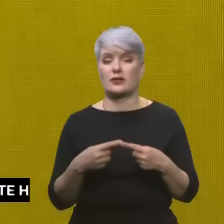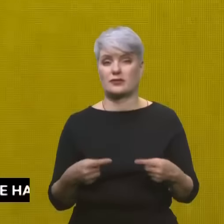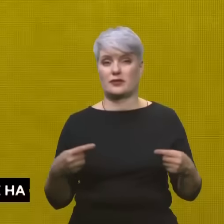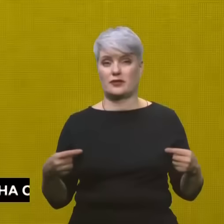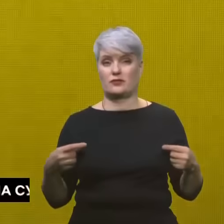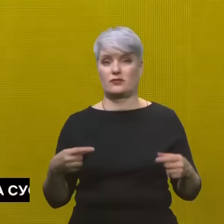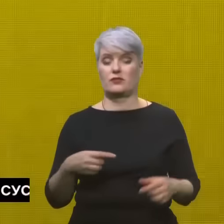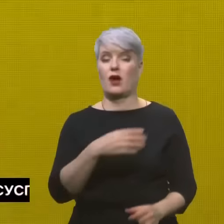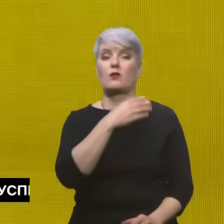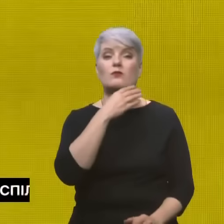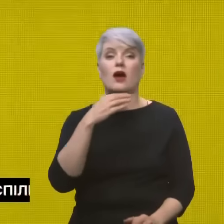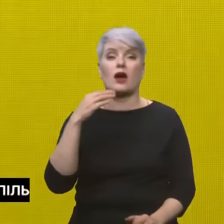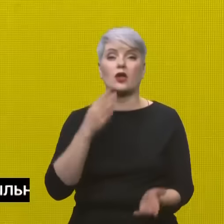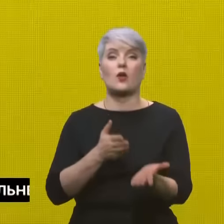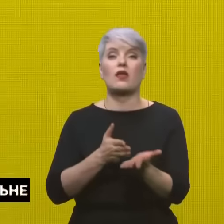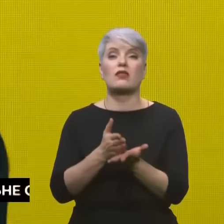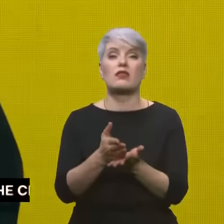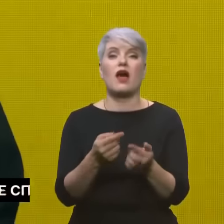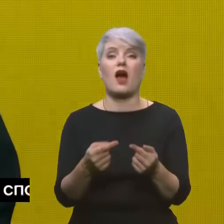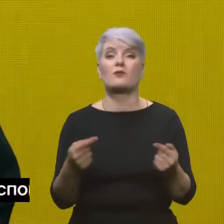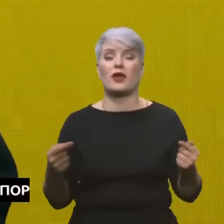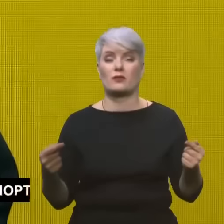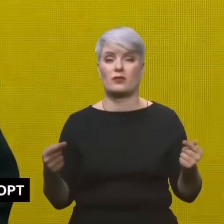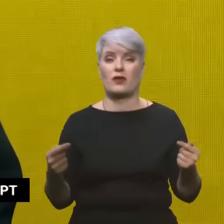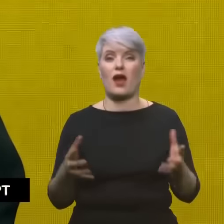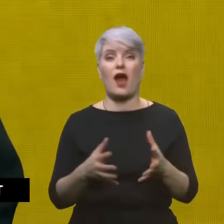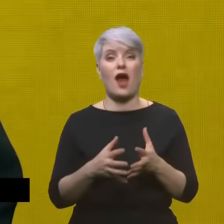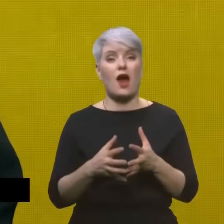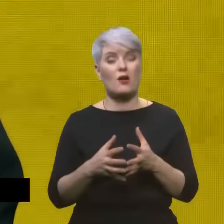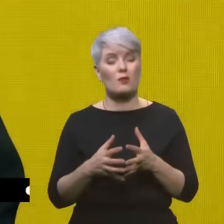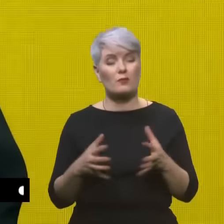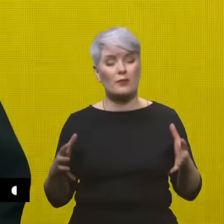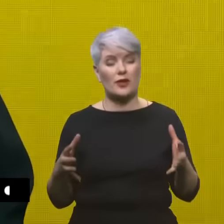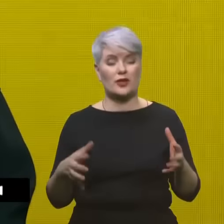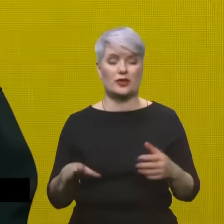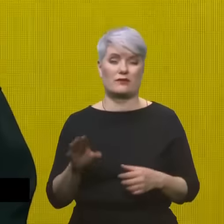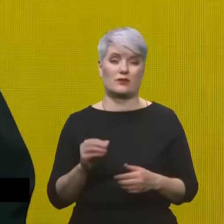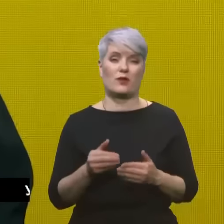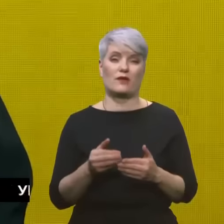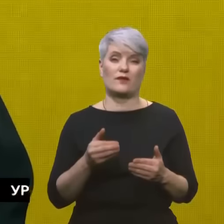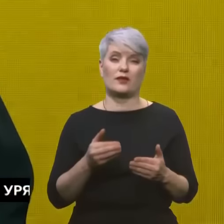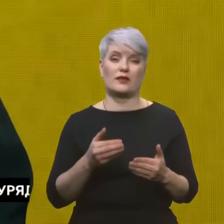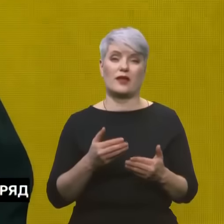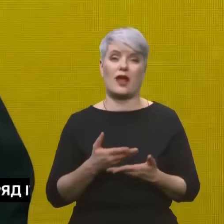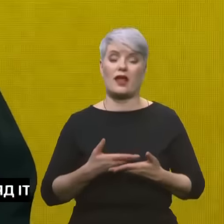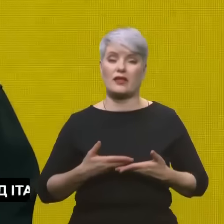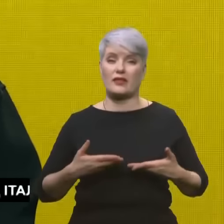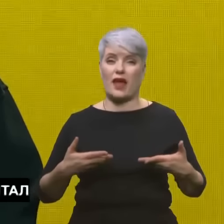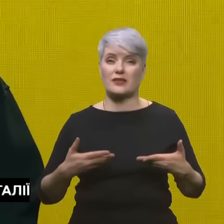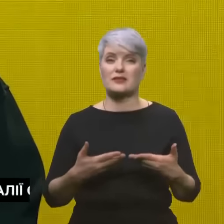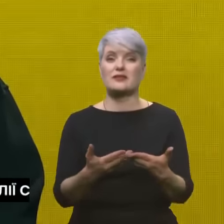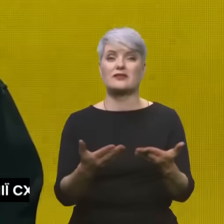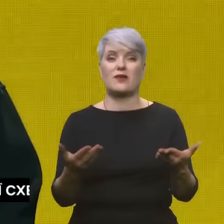багатьох напрямків. Але в більшості своїй від нас з вами. Якщо ми не втратимо нашу